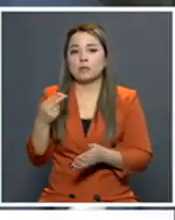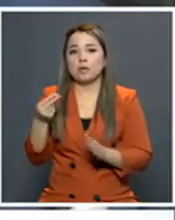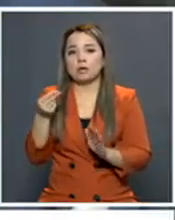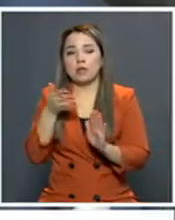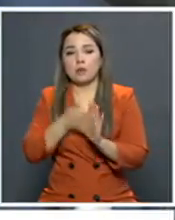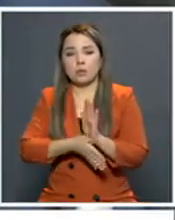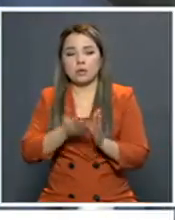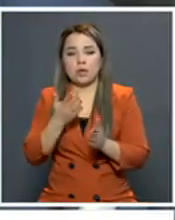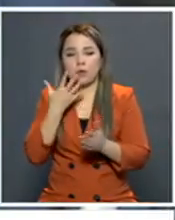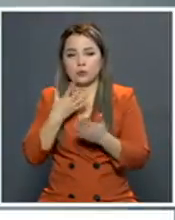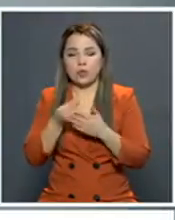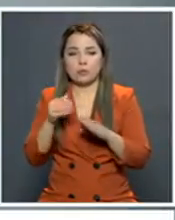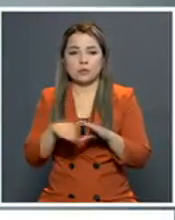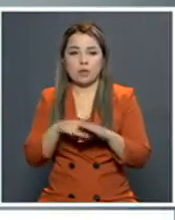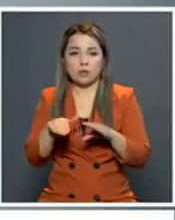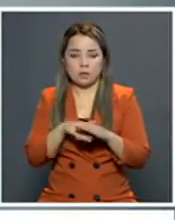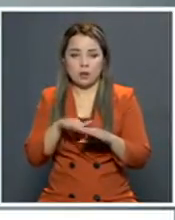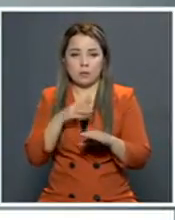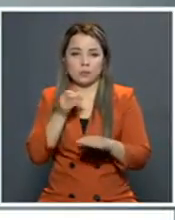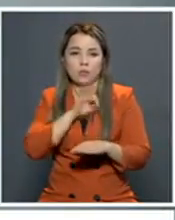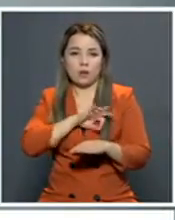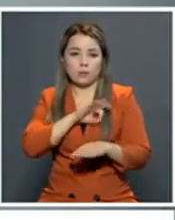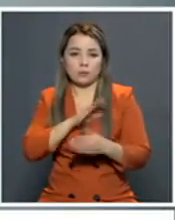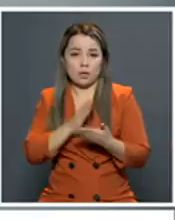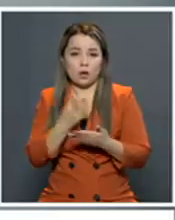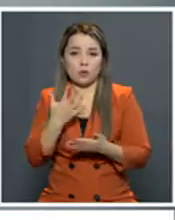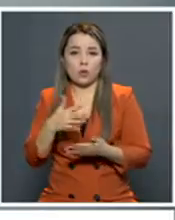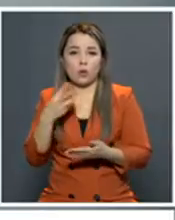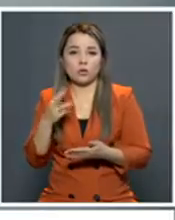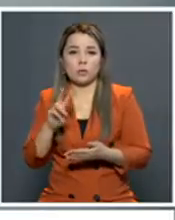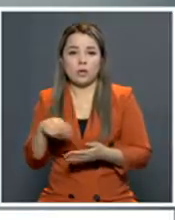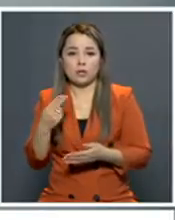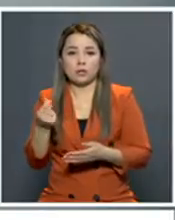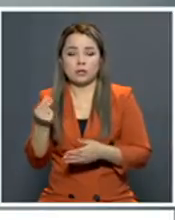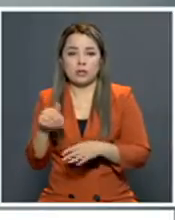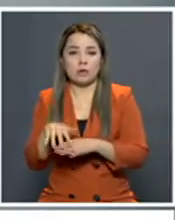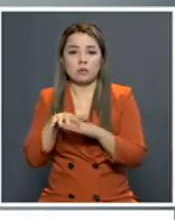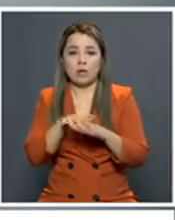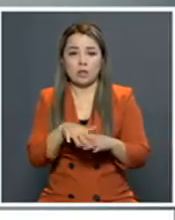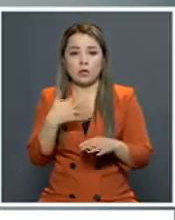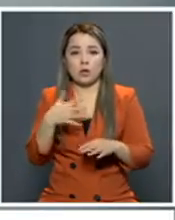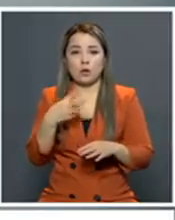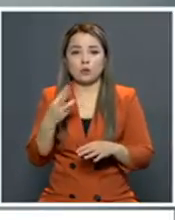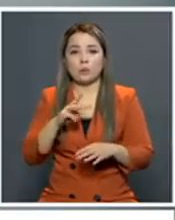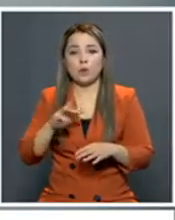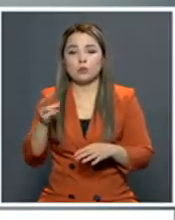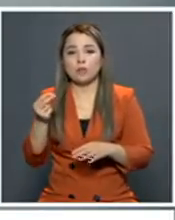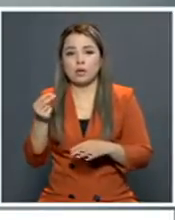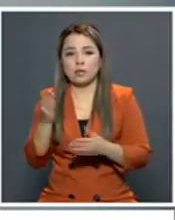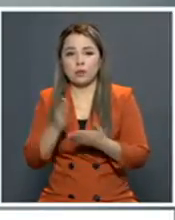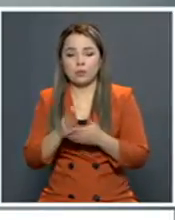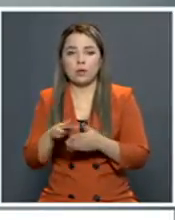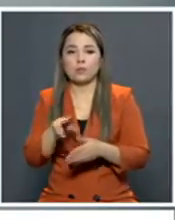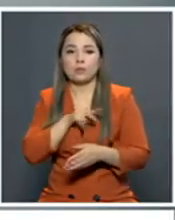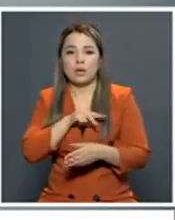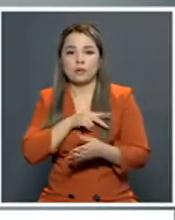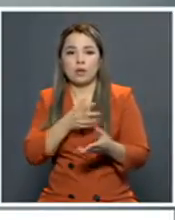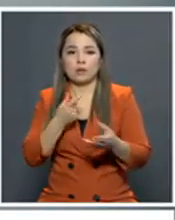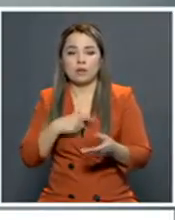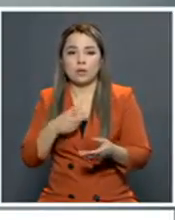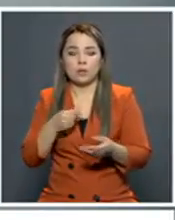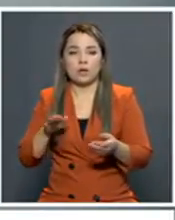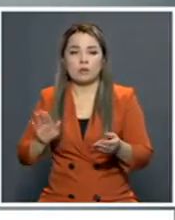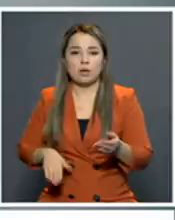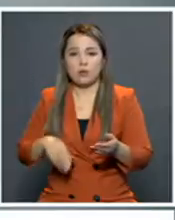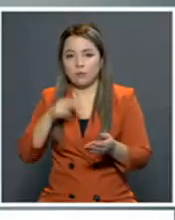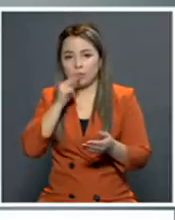салып пайда тапқан. Яғни сыбайластардың көмегімен 53 миллиард теңгені банкке салып, 53 миллион теңге көлеміндегі сыйақыны қалтаға басқан